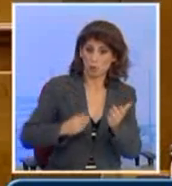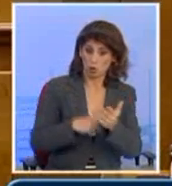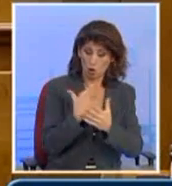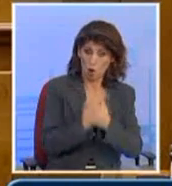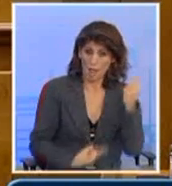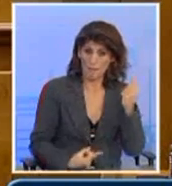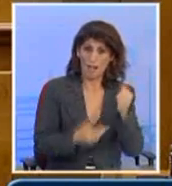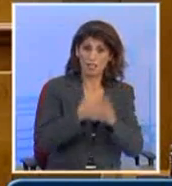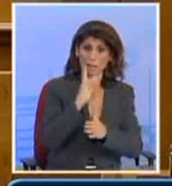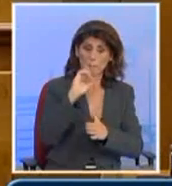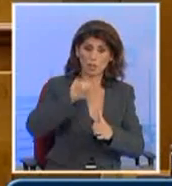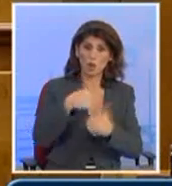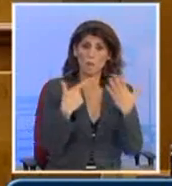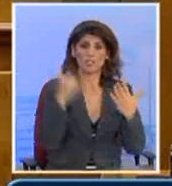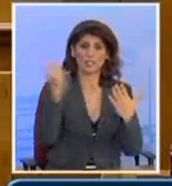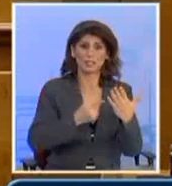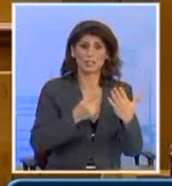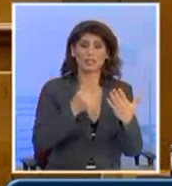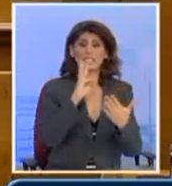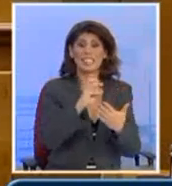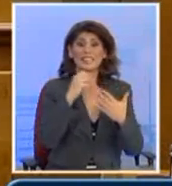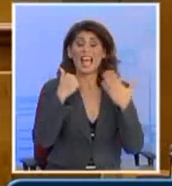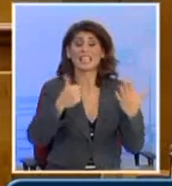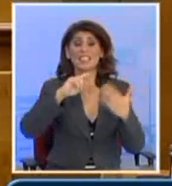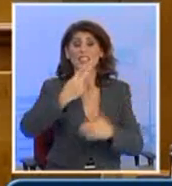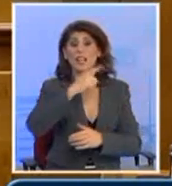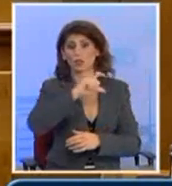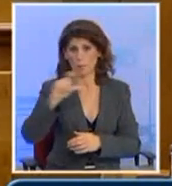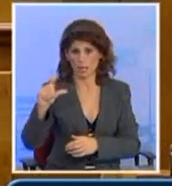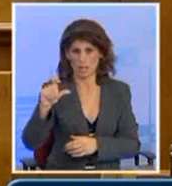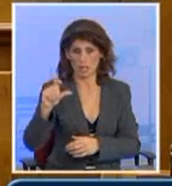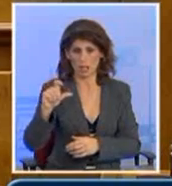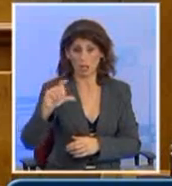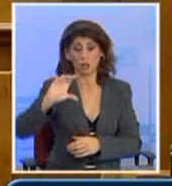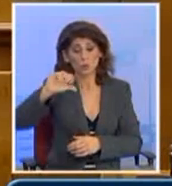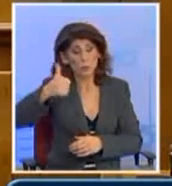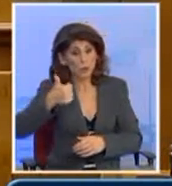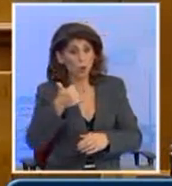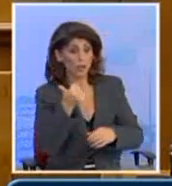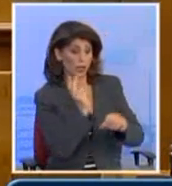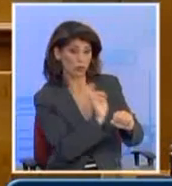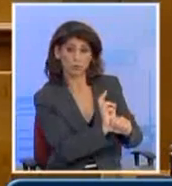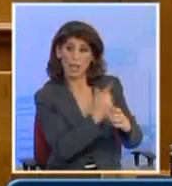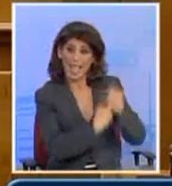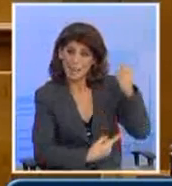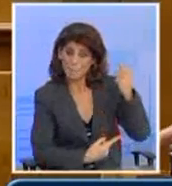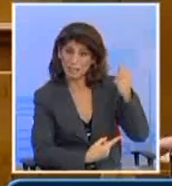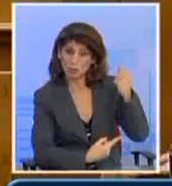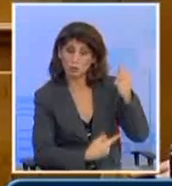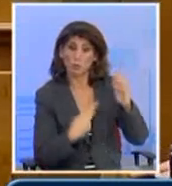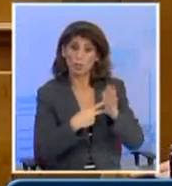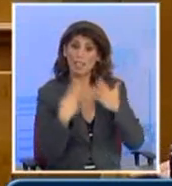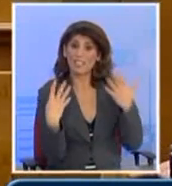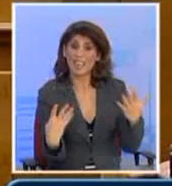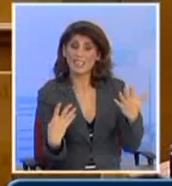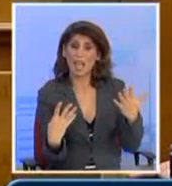το 15,7%, τα 36 δισεκατομμύρια, του πρωτογενούς ελλείμματος του 2009 που